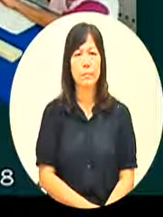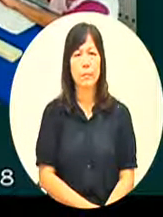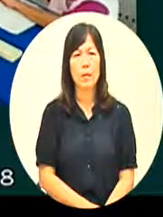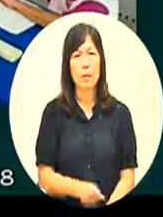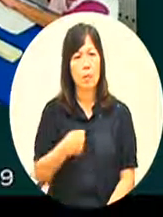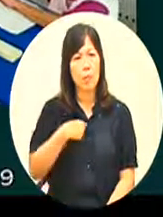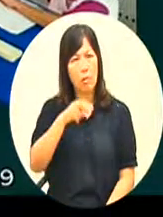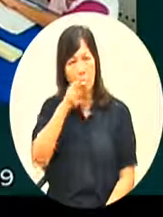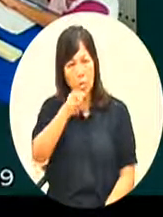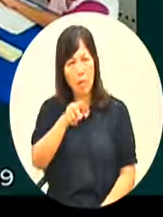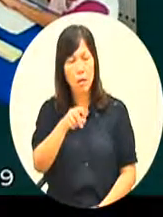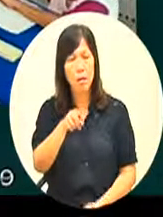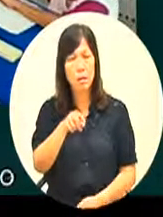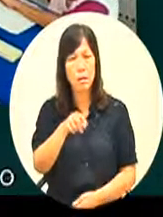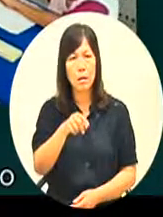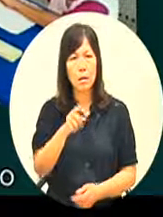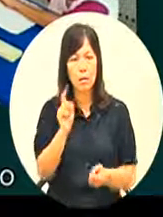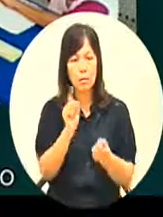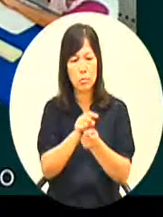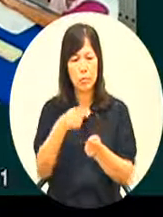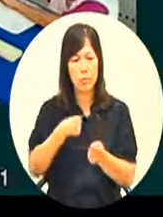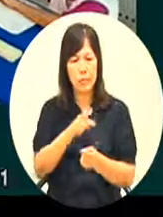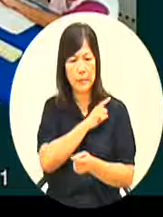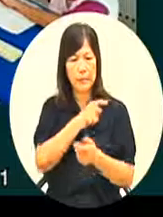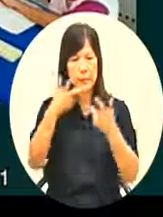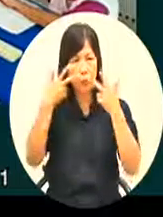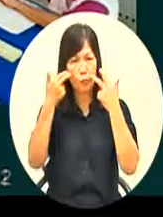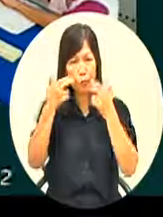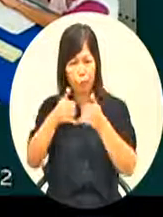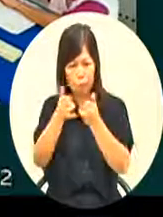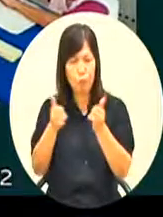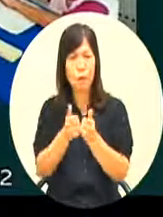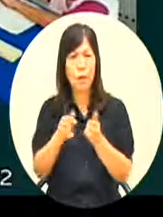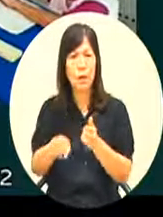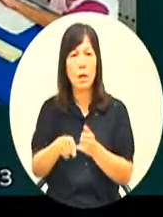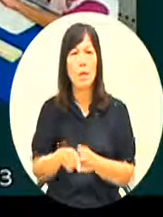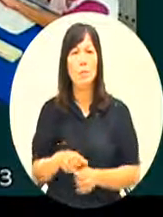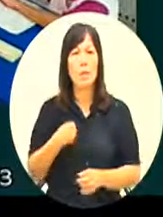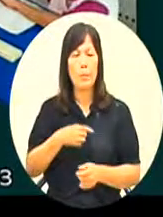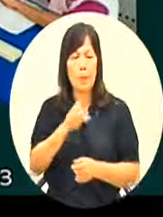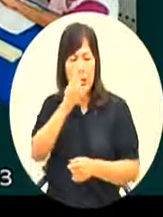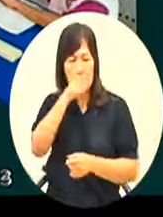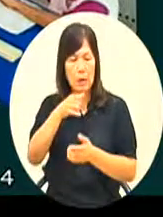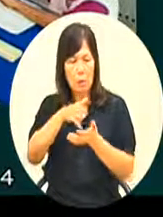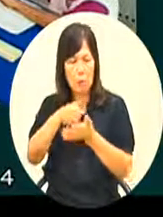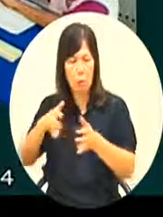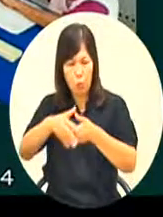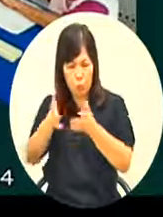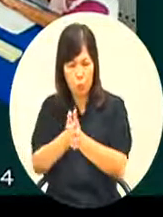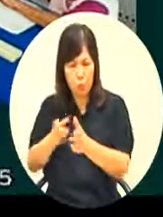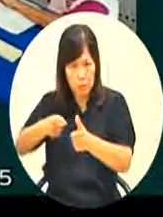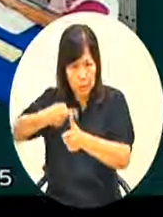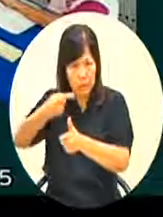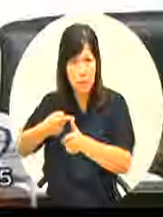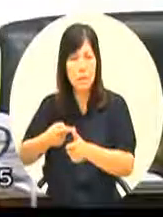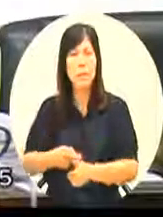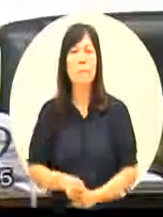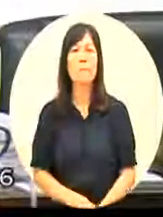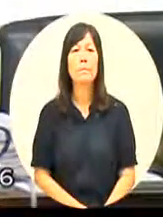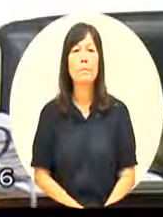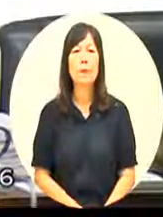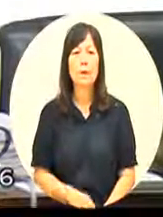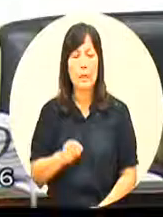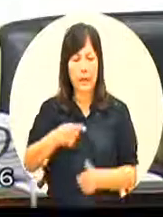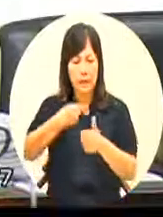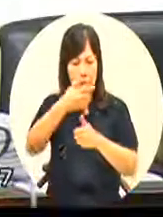我觉得这样子 对我的同胞哈，我们一直强调我们弱势优先啦，那 就连一个